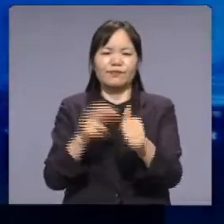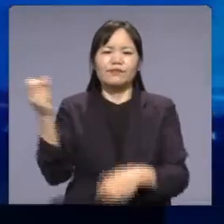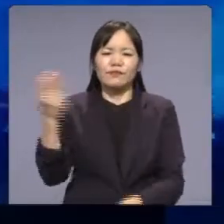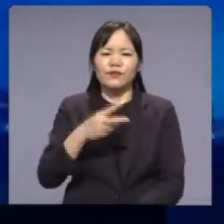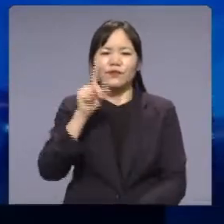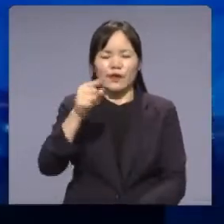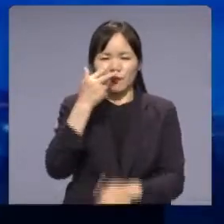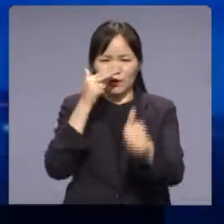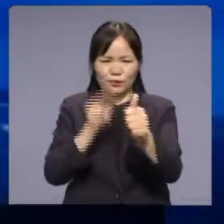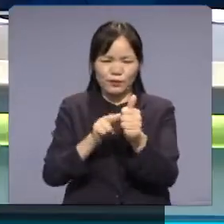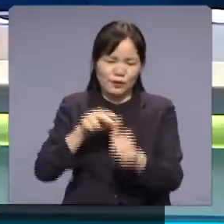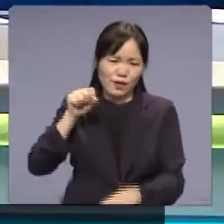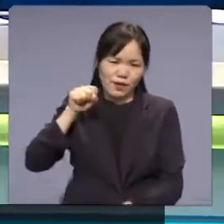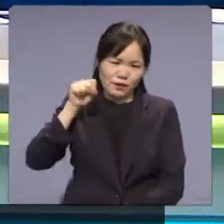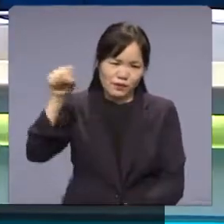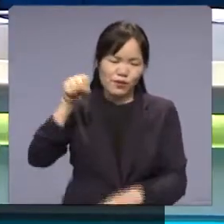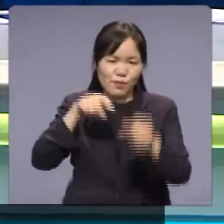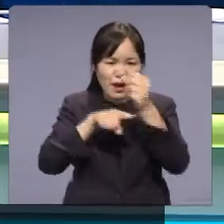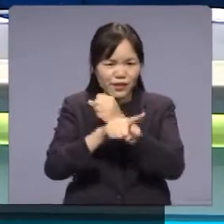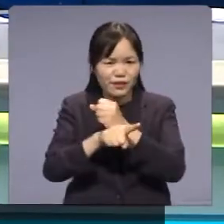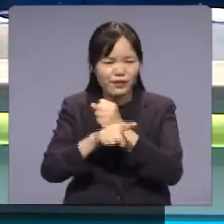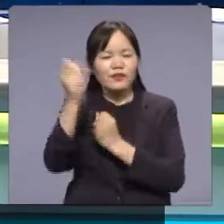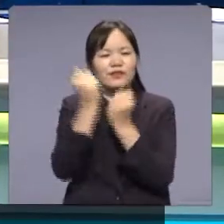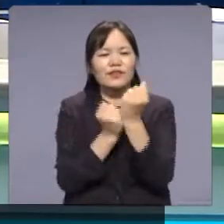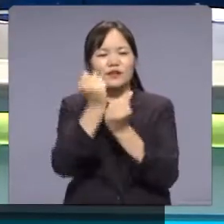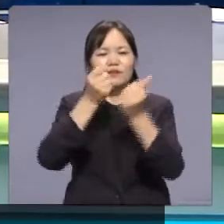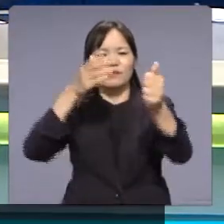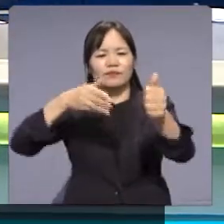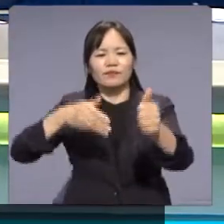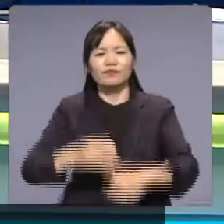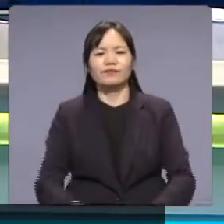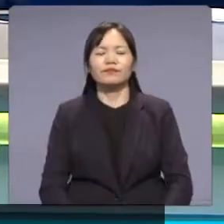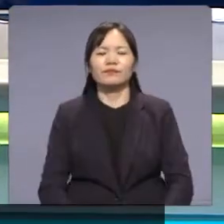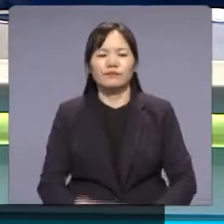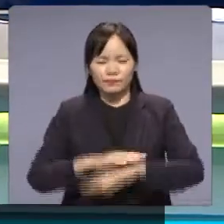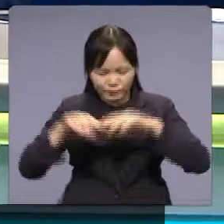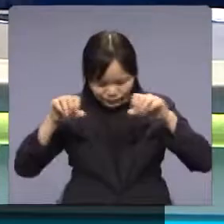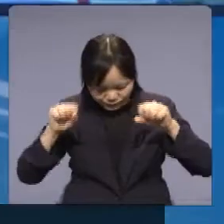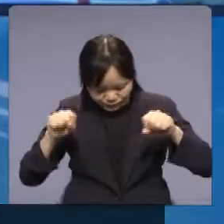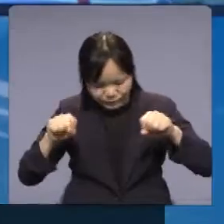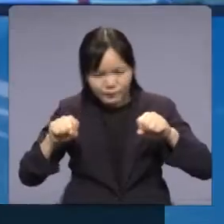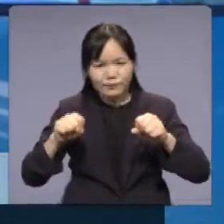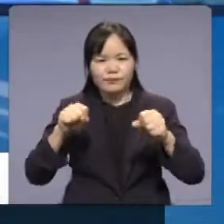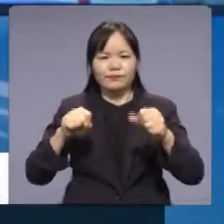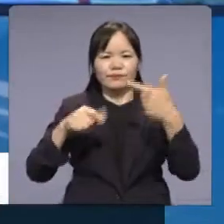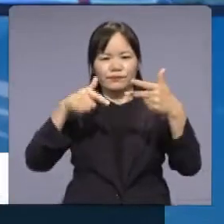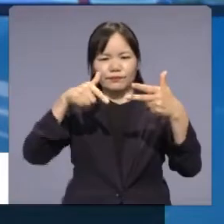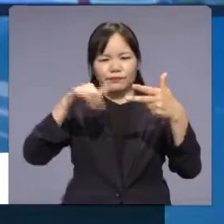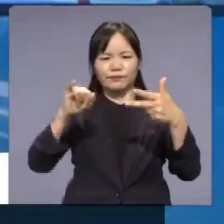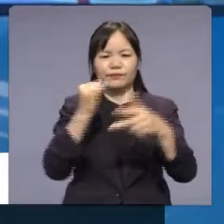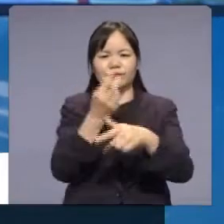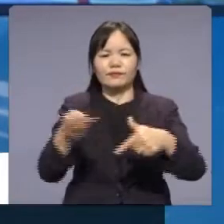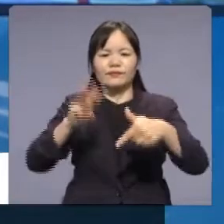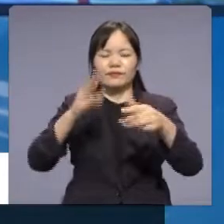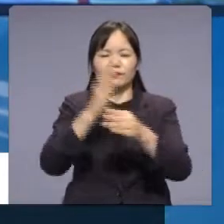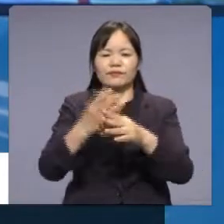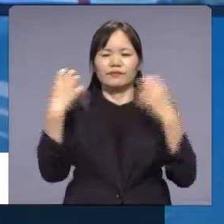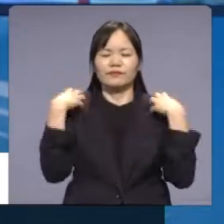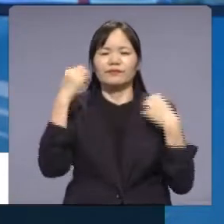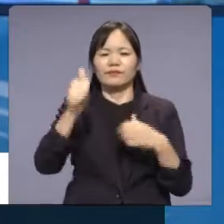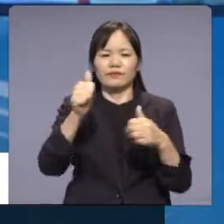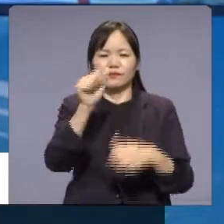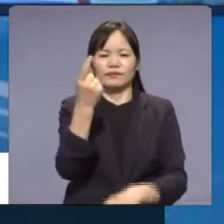번의 도전 출사표, 예. 유권자 여러분께 먼저 설명을 해 주실까요? 예, 안녕하십니까. 민선 7기 인천중구청장